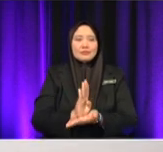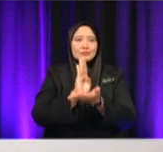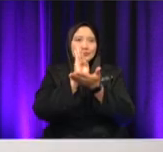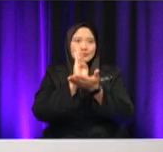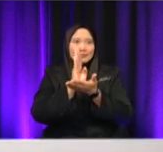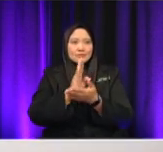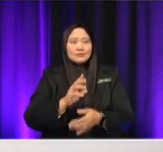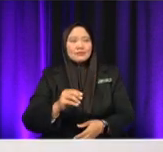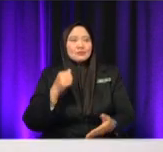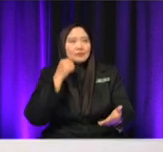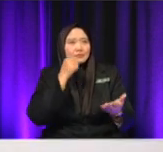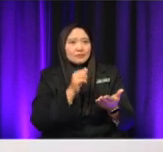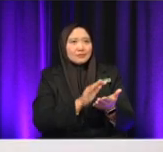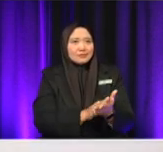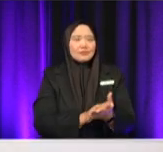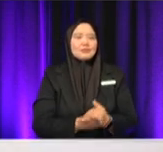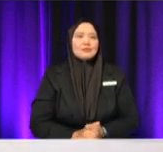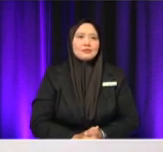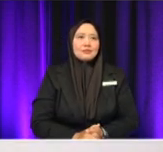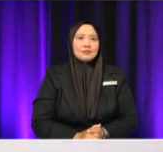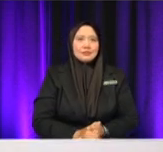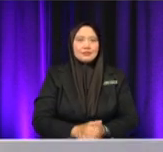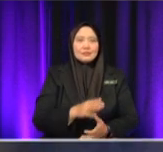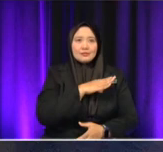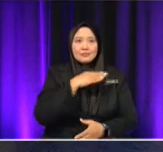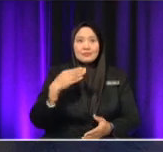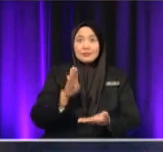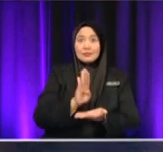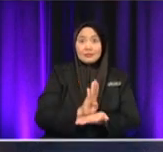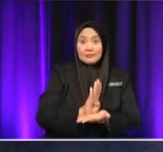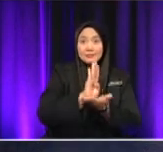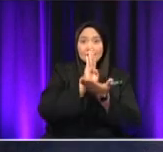moga keluarga ceria berseri Allahu Akbar